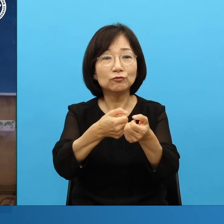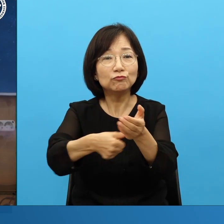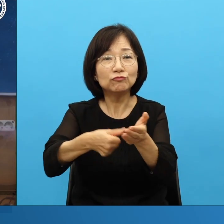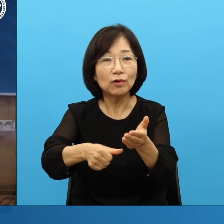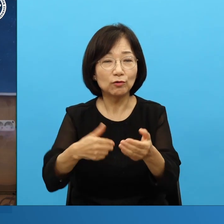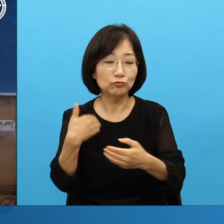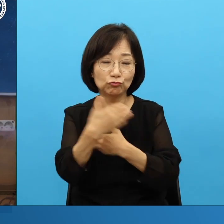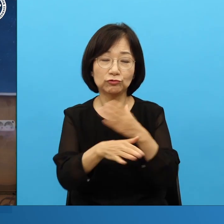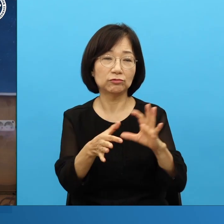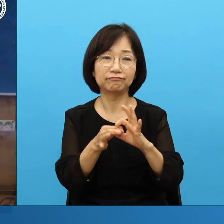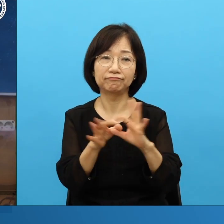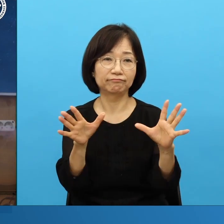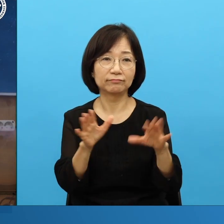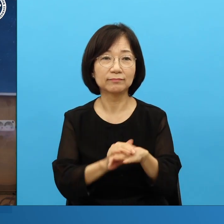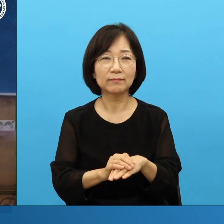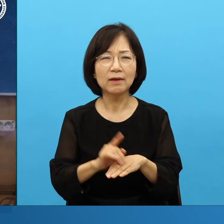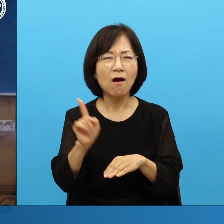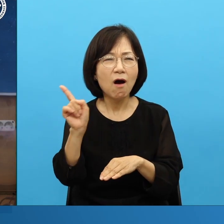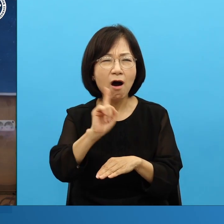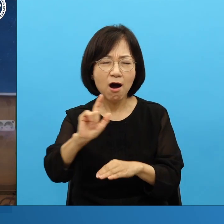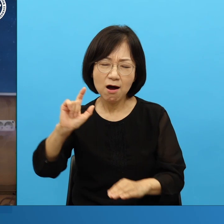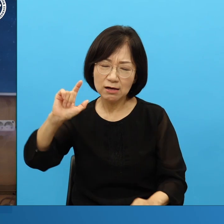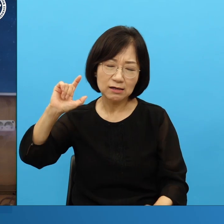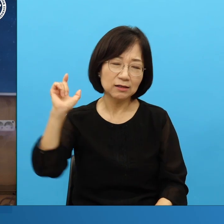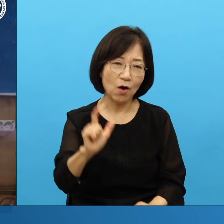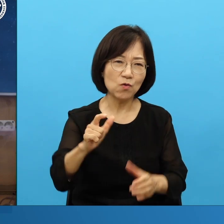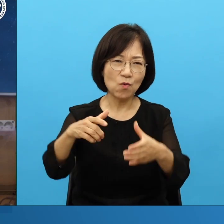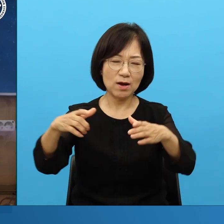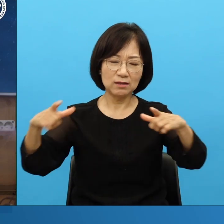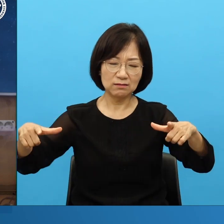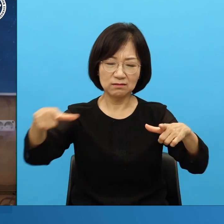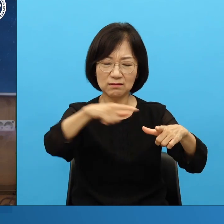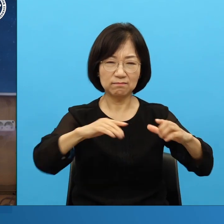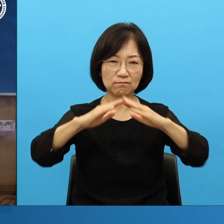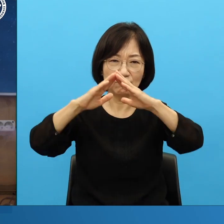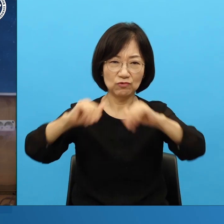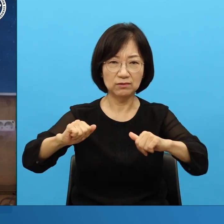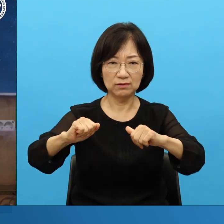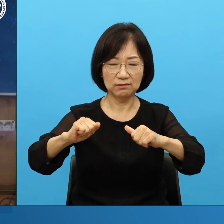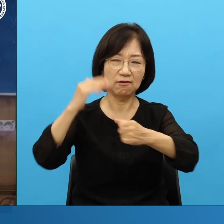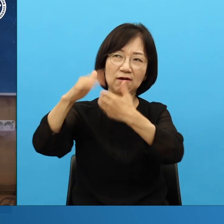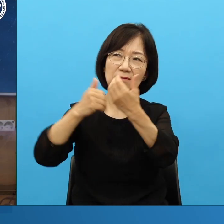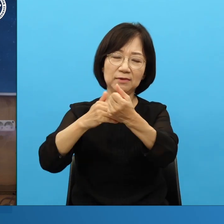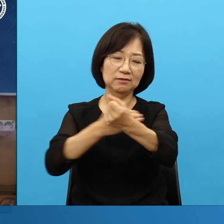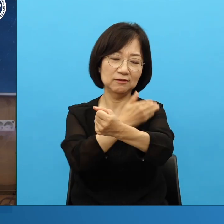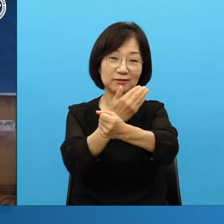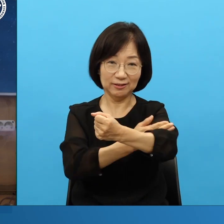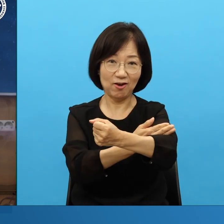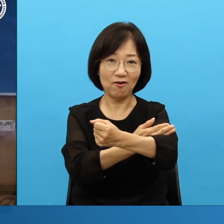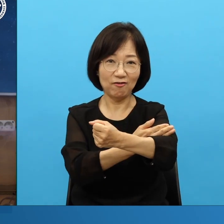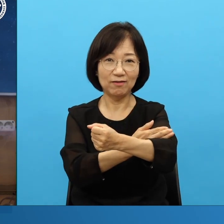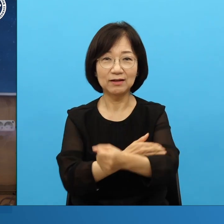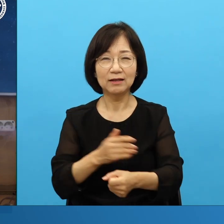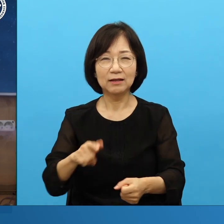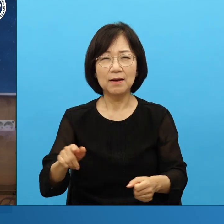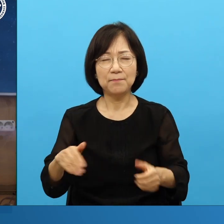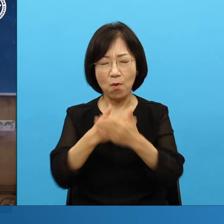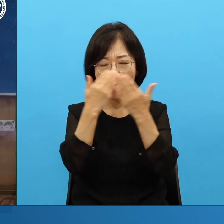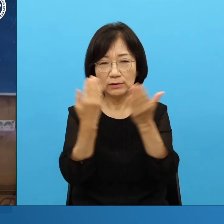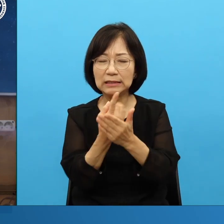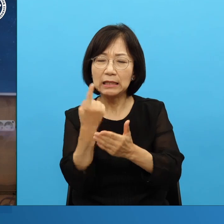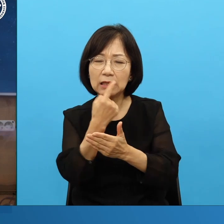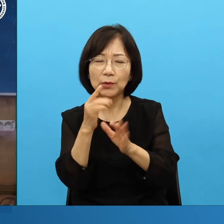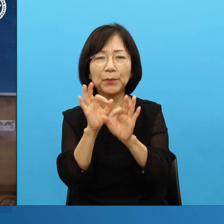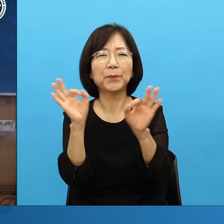육신에 속한 것이 아니요 오직 어떤 견고한 진도 무너뜨리는 하나님의 능력이라. 모든